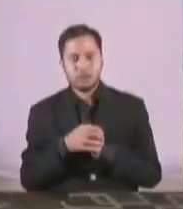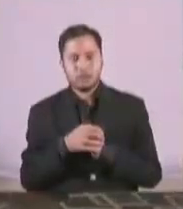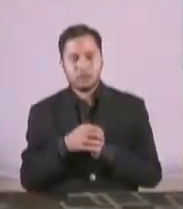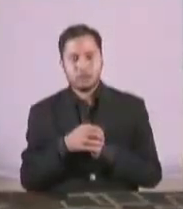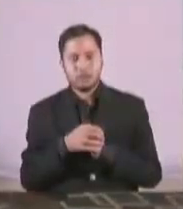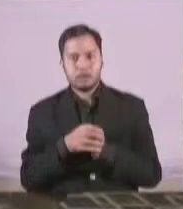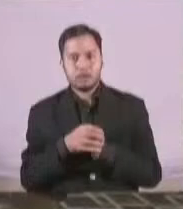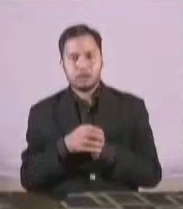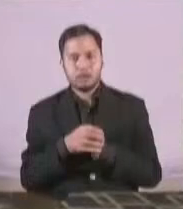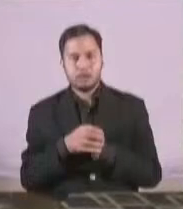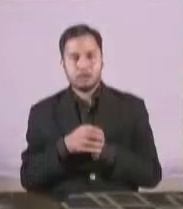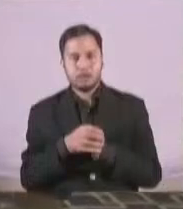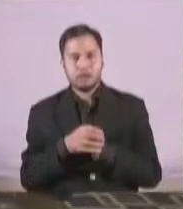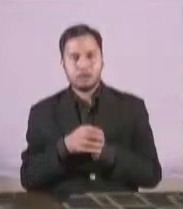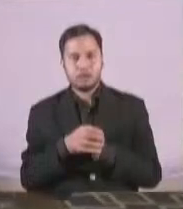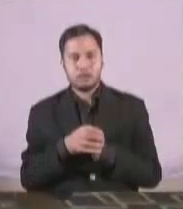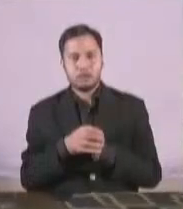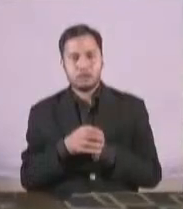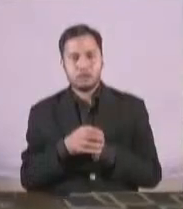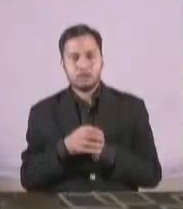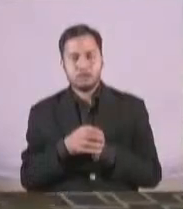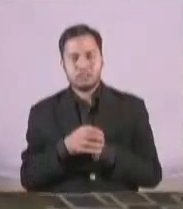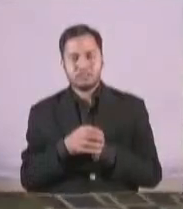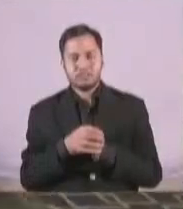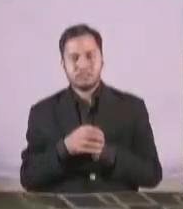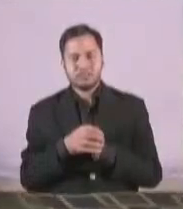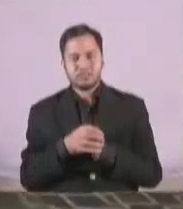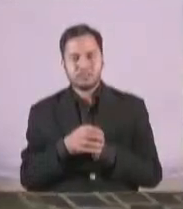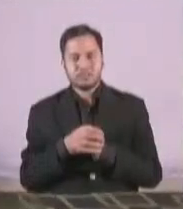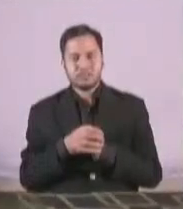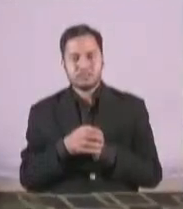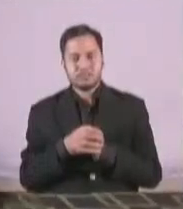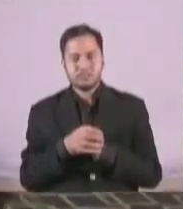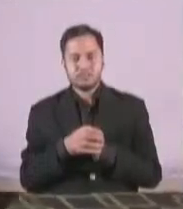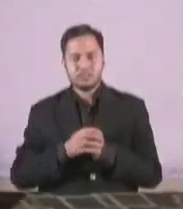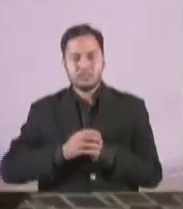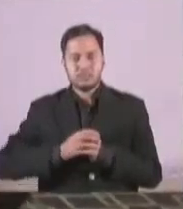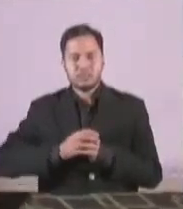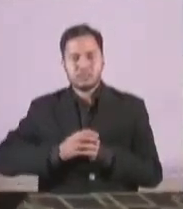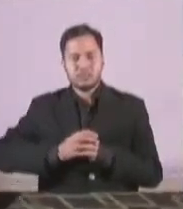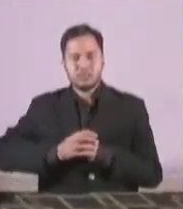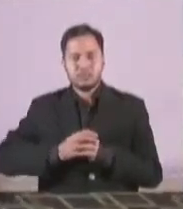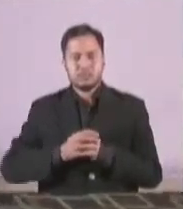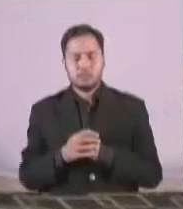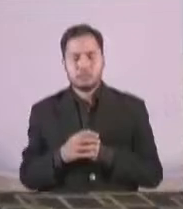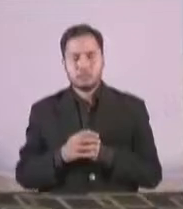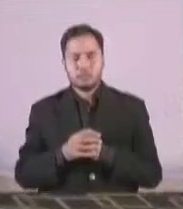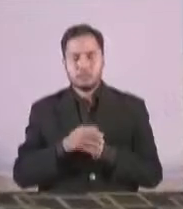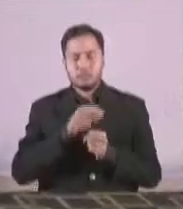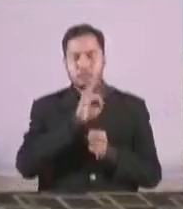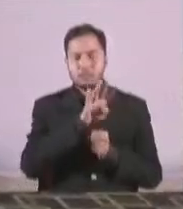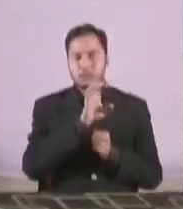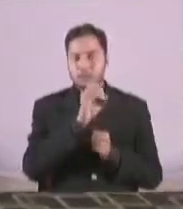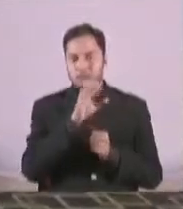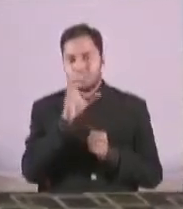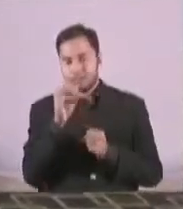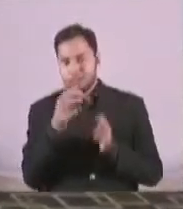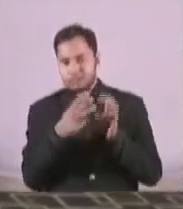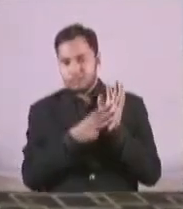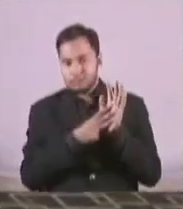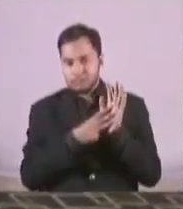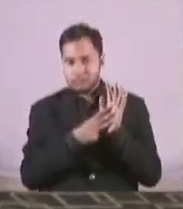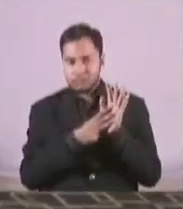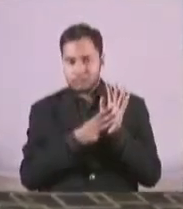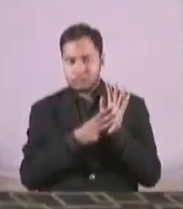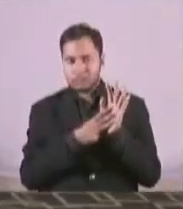Dan yang saya tanya, kenapa milih beli 400 miliar untuk beli aset hanya untuk nambah luasan kantor